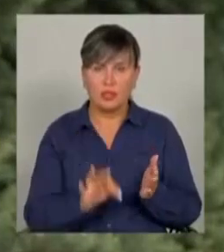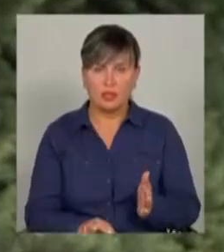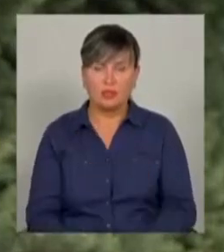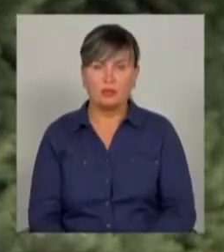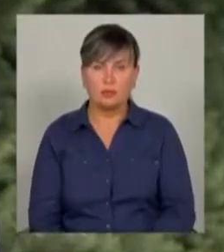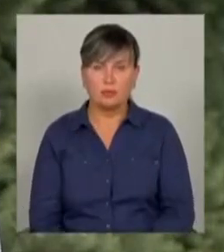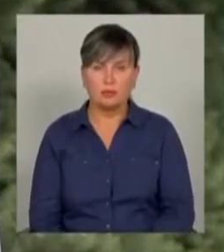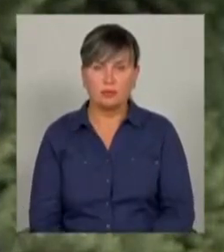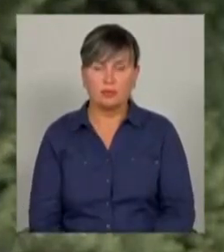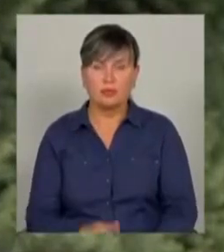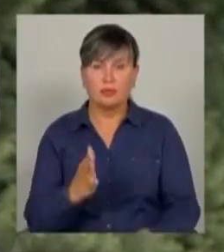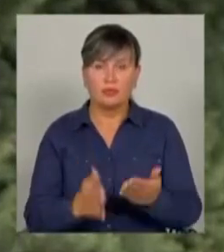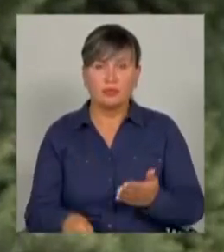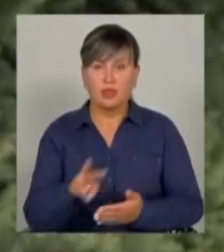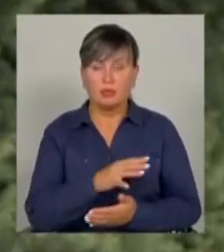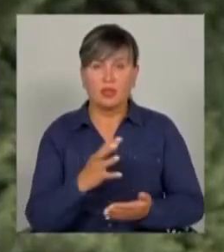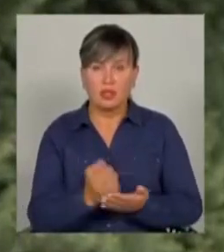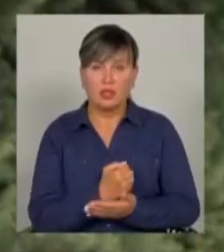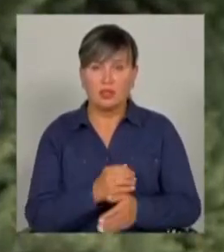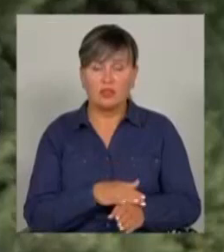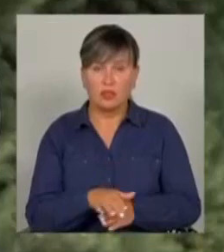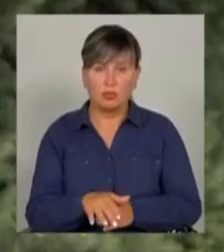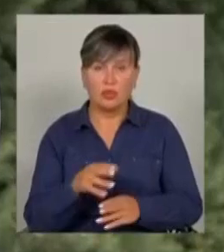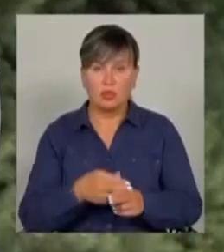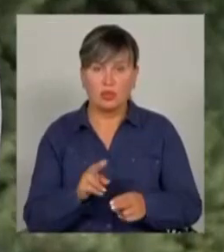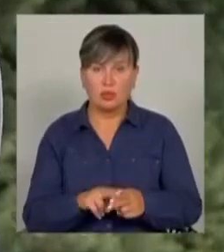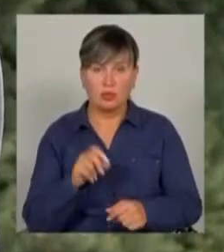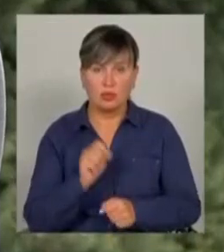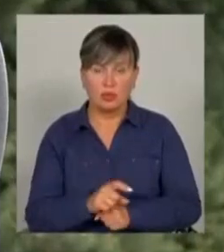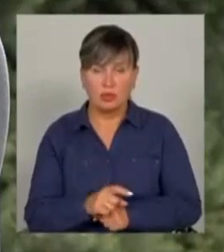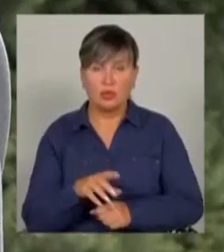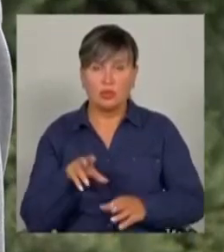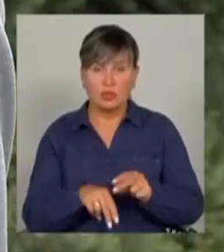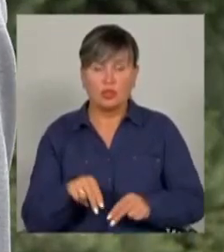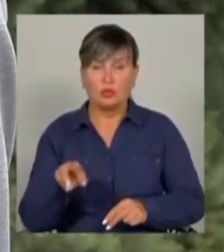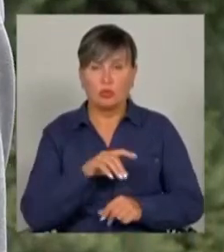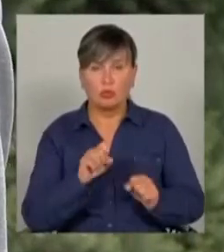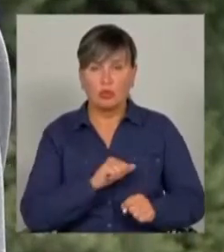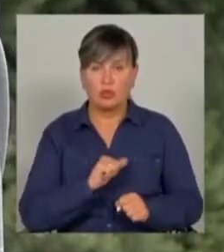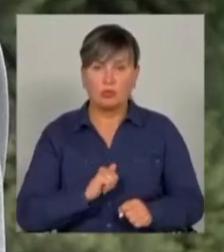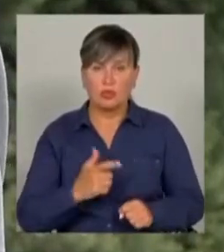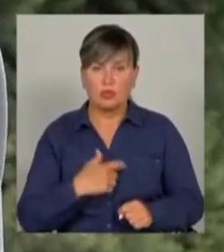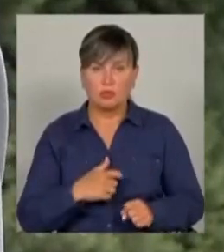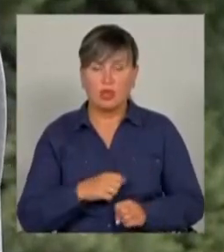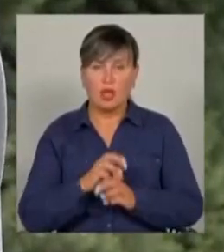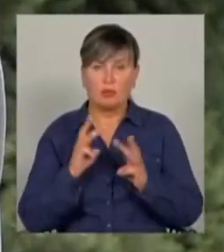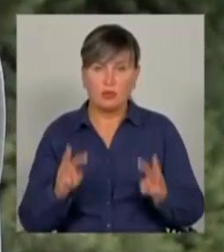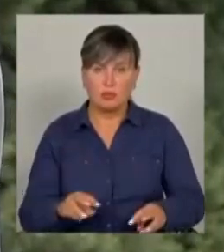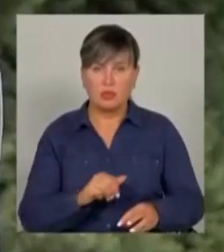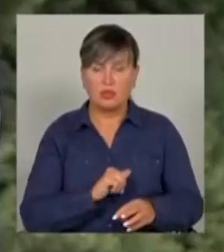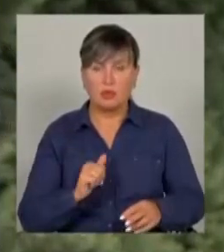до 70%. Если мы выполним эту задачу, значит мы можем сами себя обеспечить